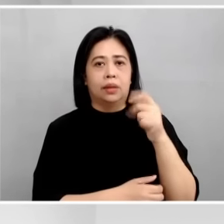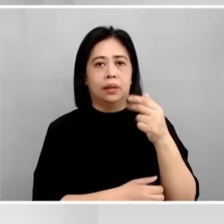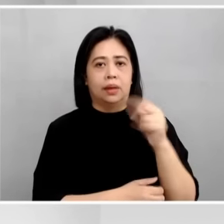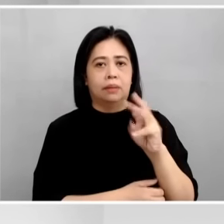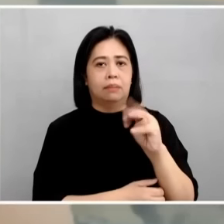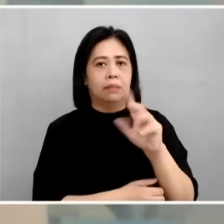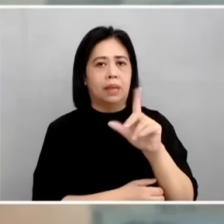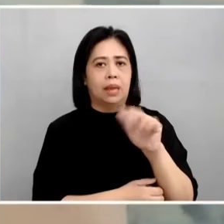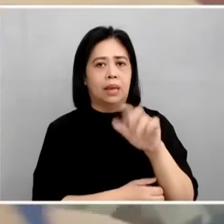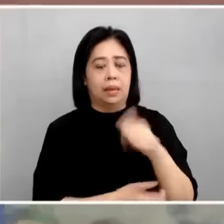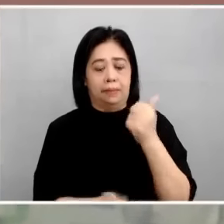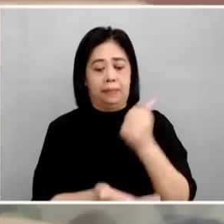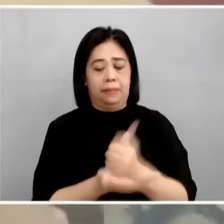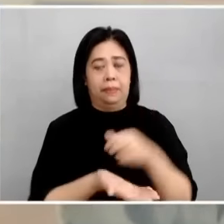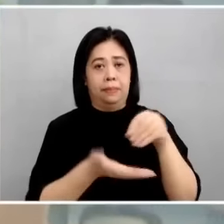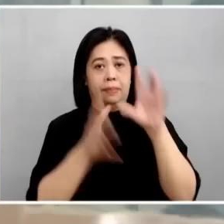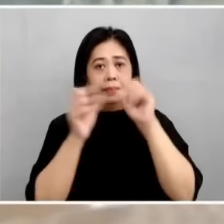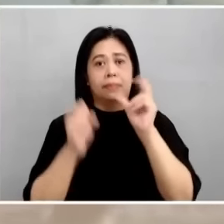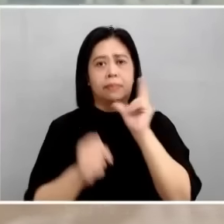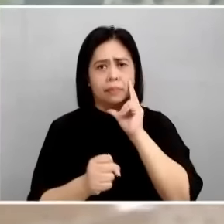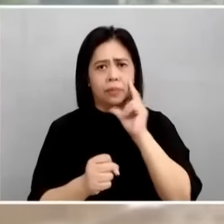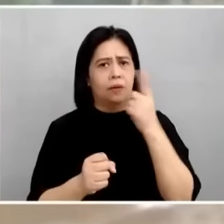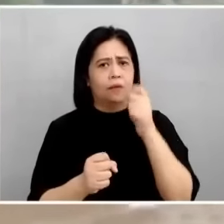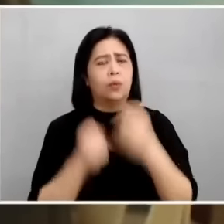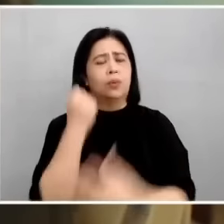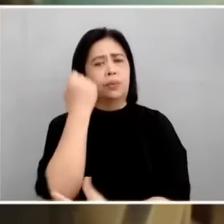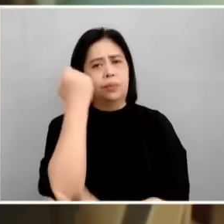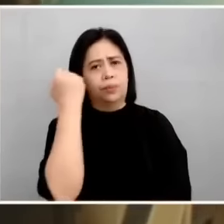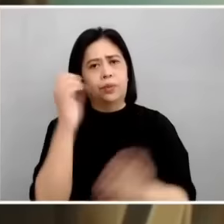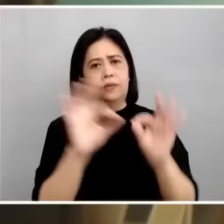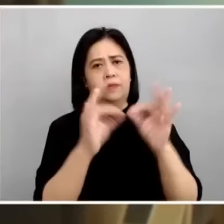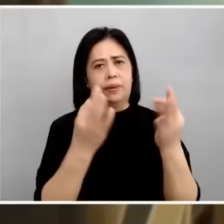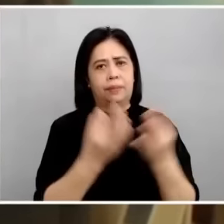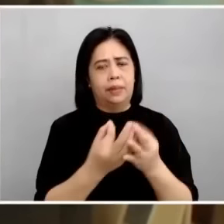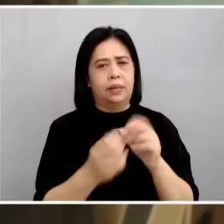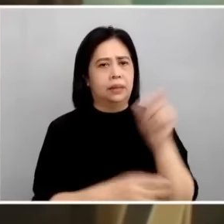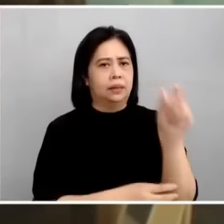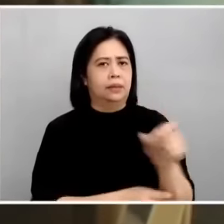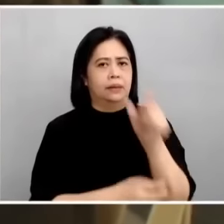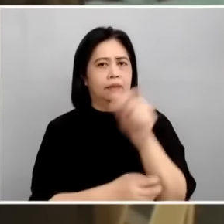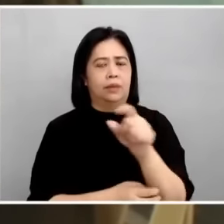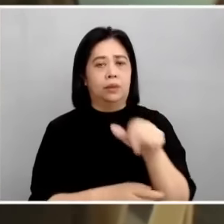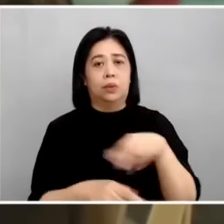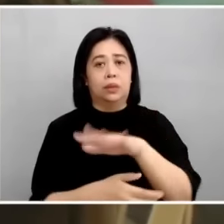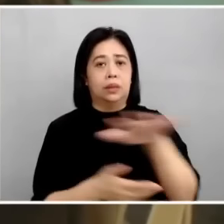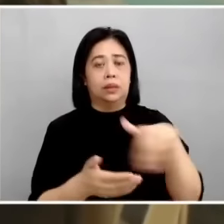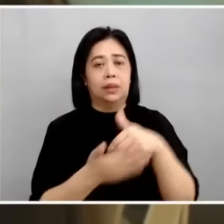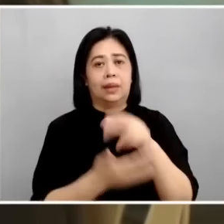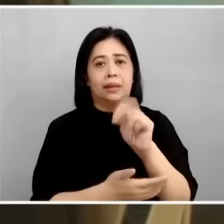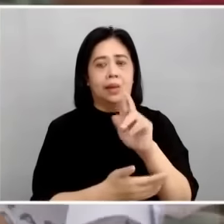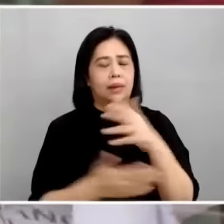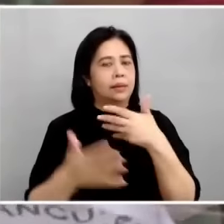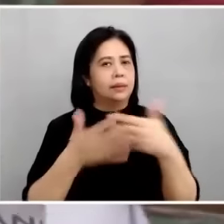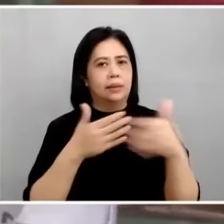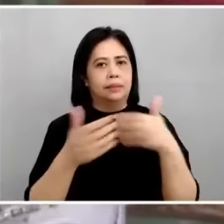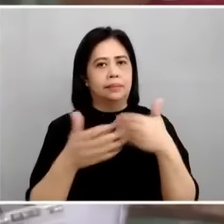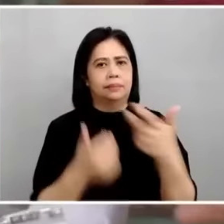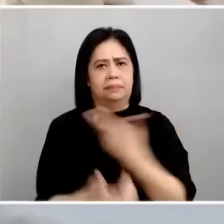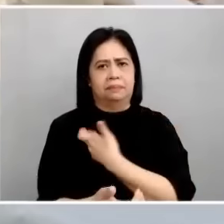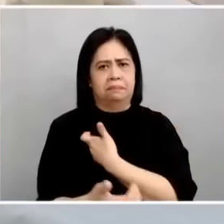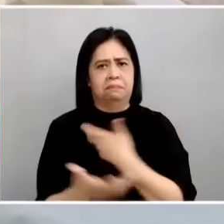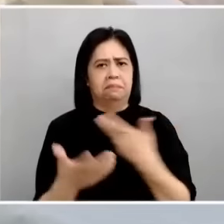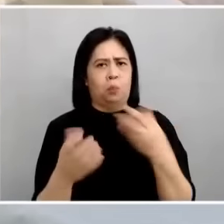na inaprubahan ng Pangulo ay para sa mga mahihirap na pamilya at individual sa NCR, anuman ang kanilang vaccination